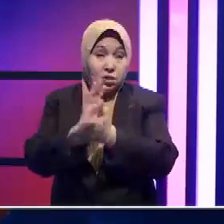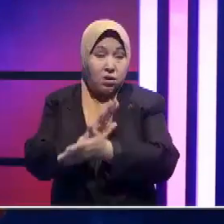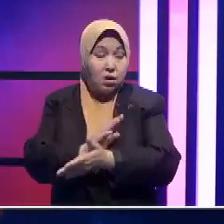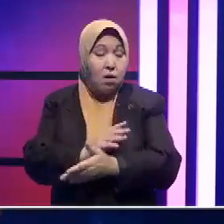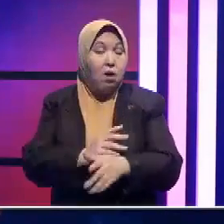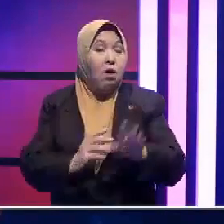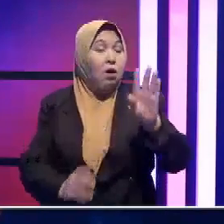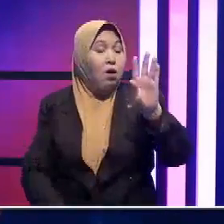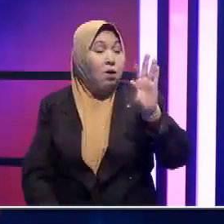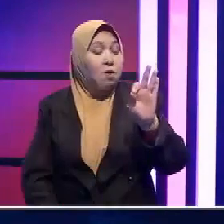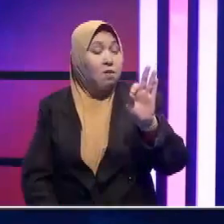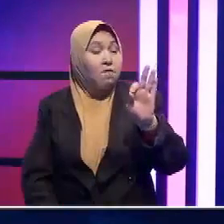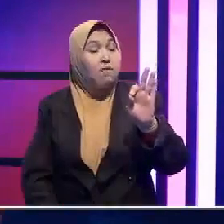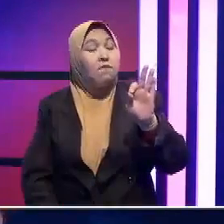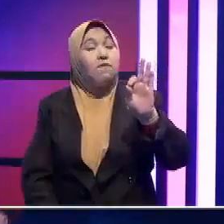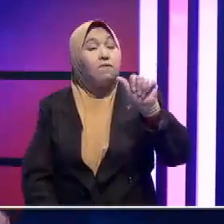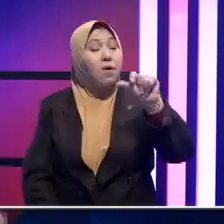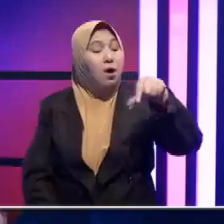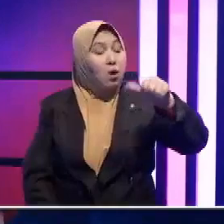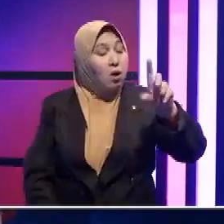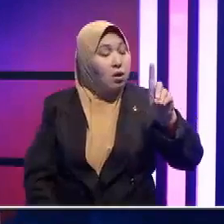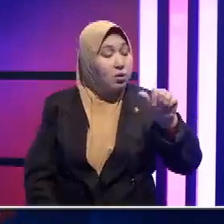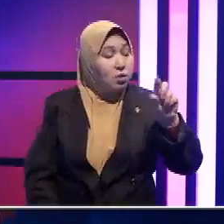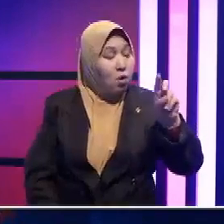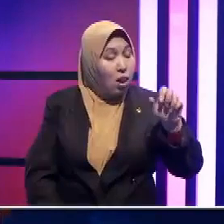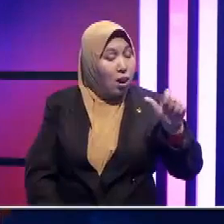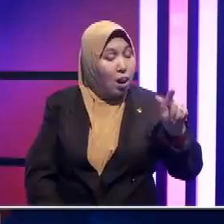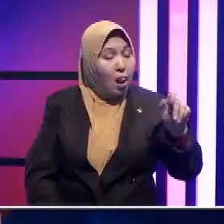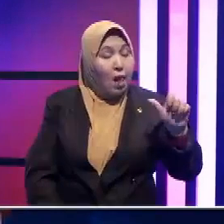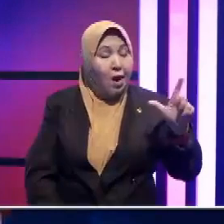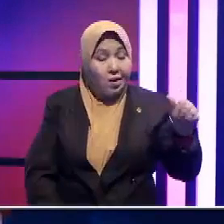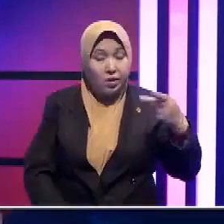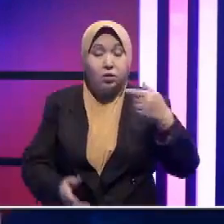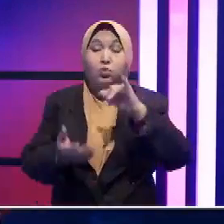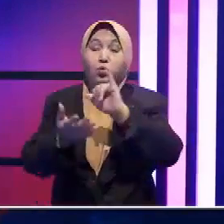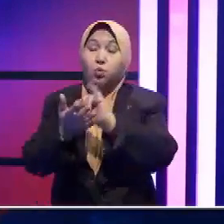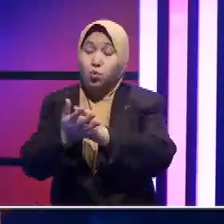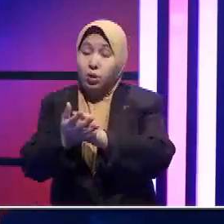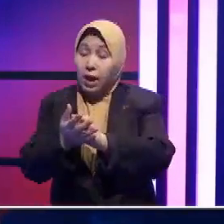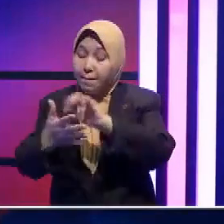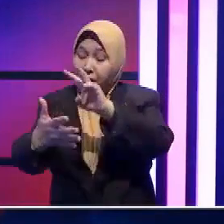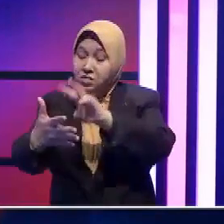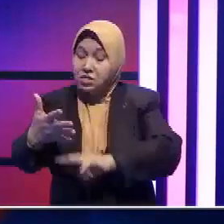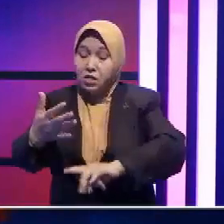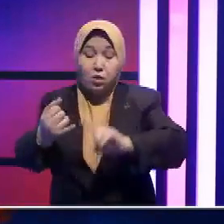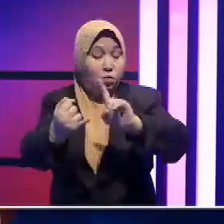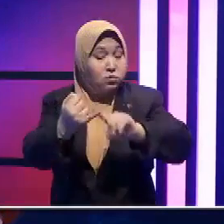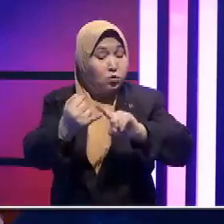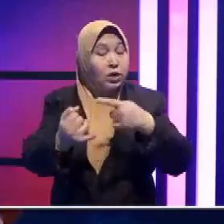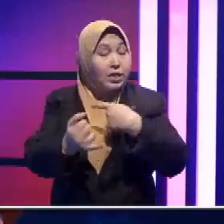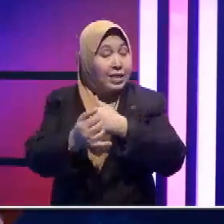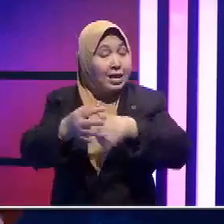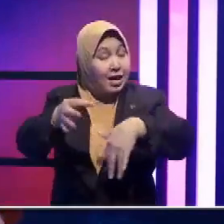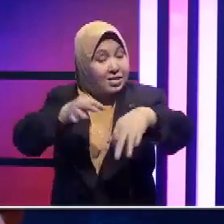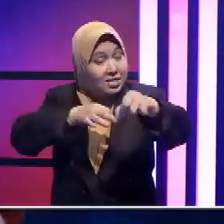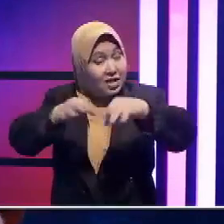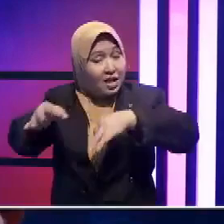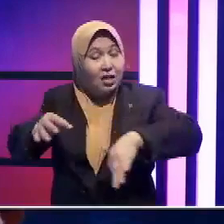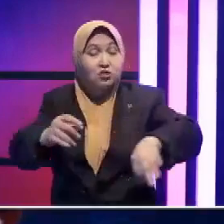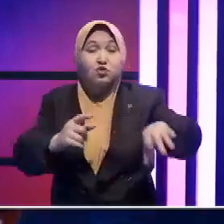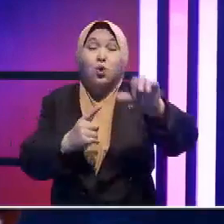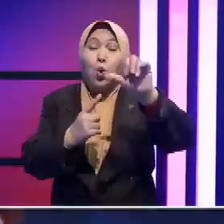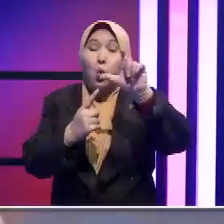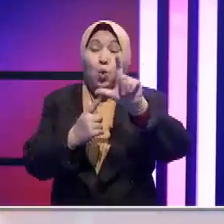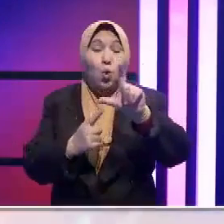Quran kode bola faqoddola banyak dan Quran ayat 36 yang kita baca di ujung tadi kita enak Jelaskan huruf Dal